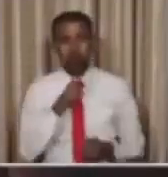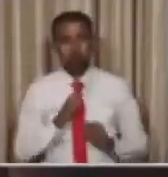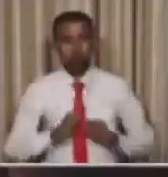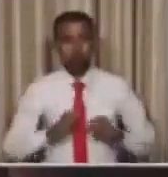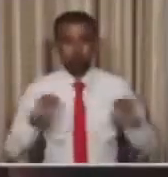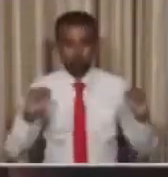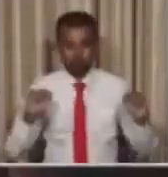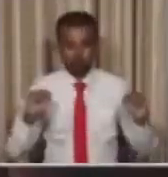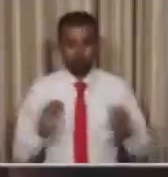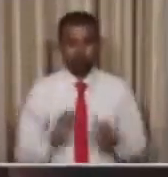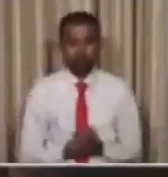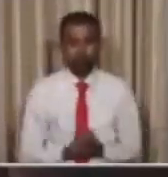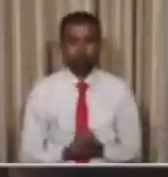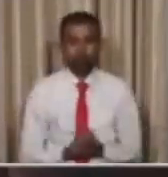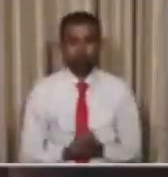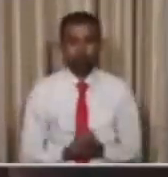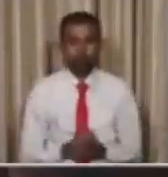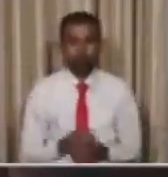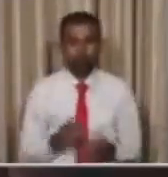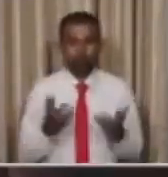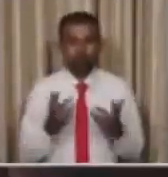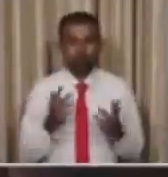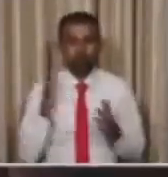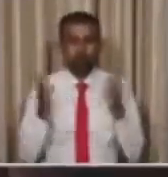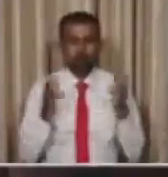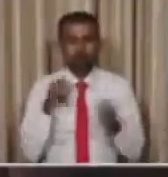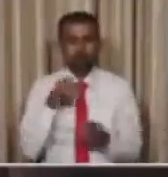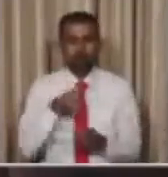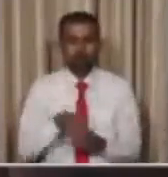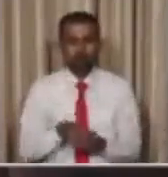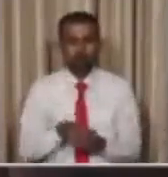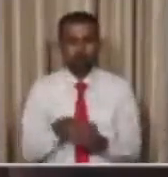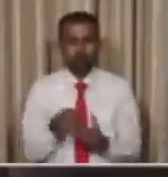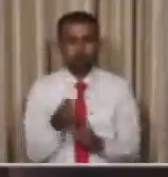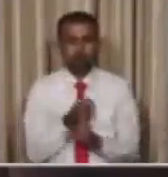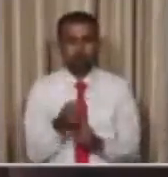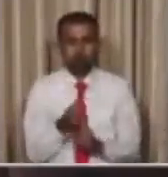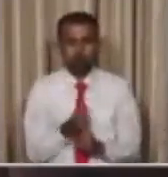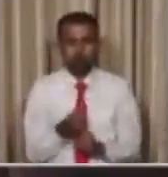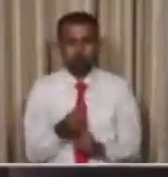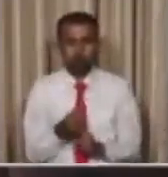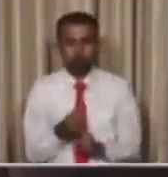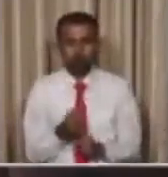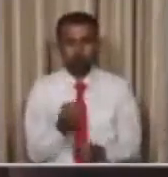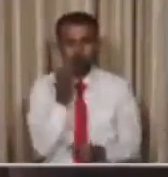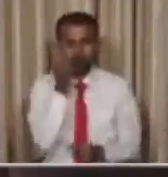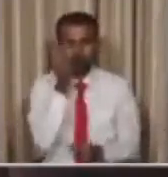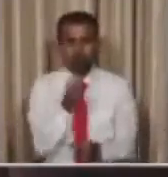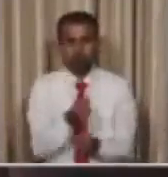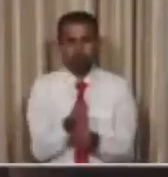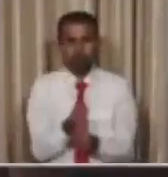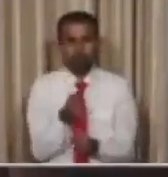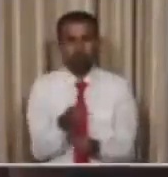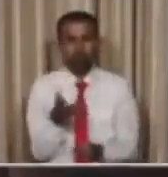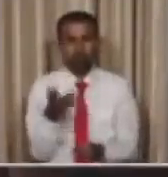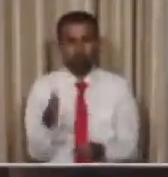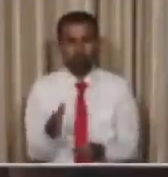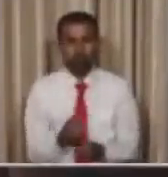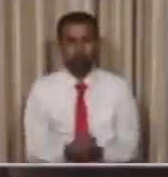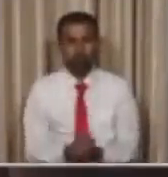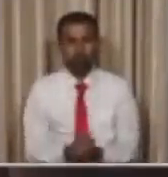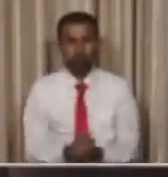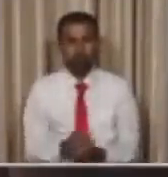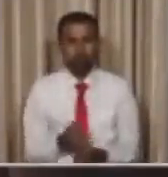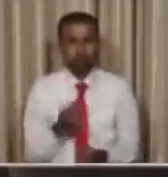තිබෙනවා. ඒ හින්දාම අද යම් ප්‍රමාණයකට ලෝකයේ තුල යම් බලපෑමක් අද වෙනකොට ඊශ්‍රායල් රාජ්‍ය වෙත එල්ල වෙමින් පවතිනවා.